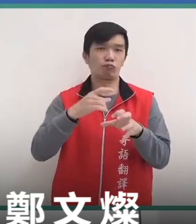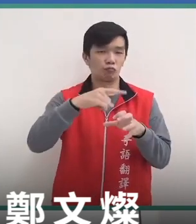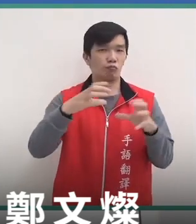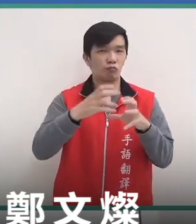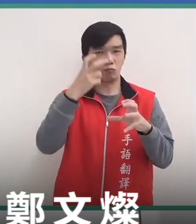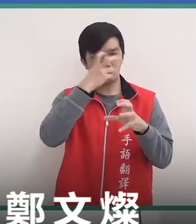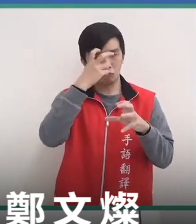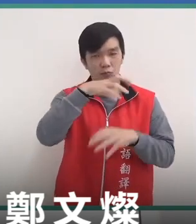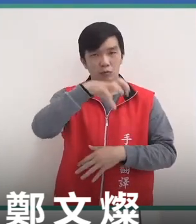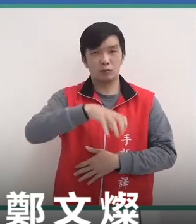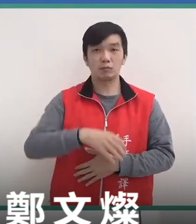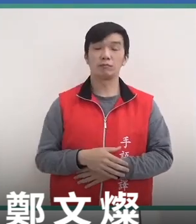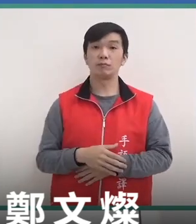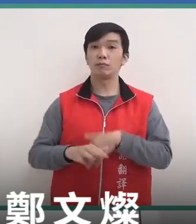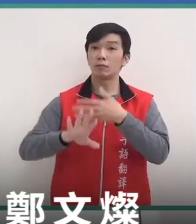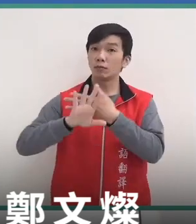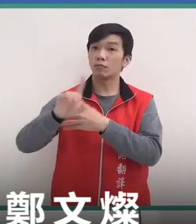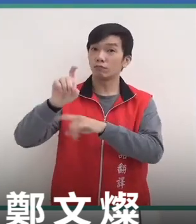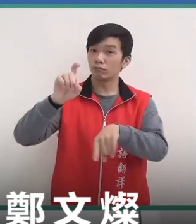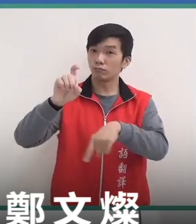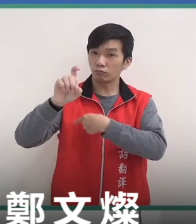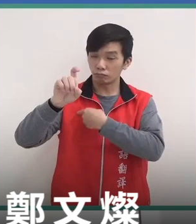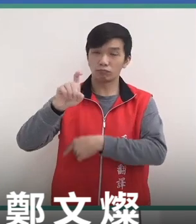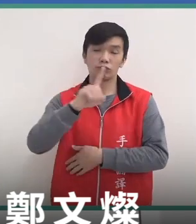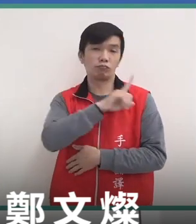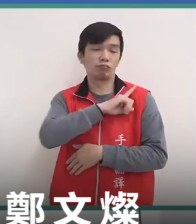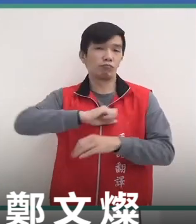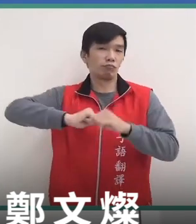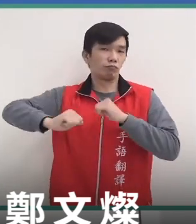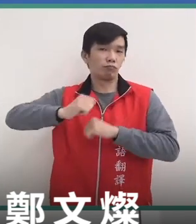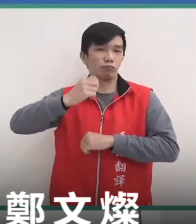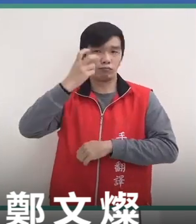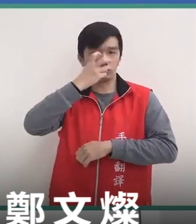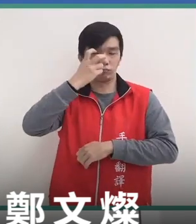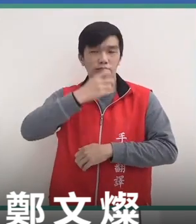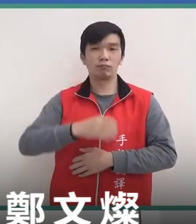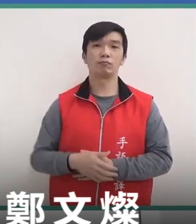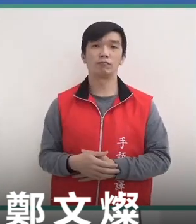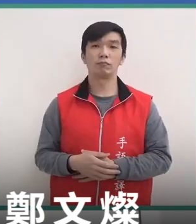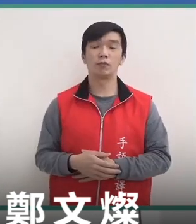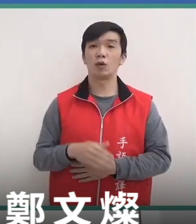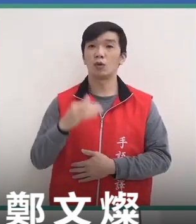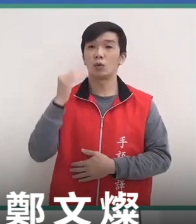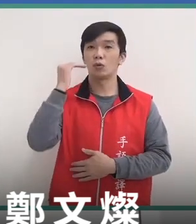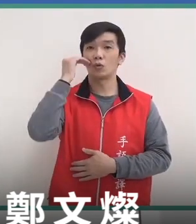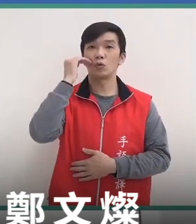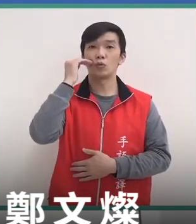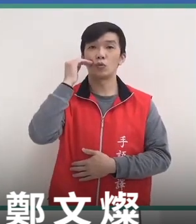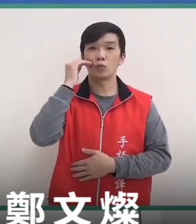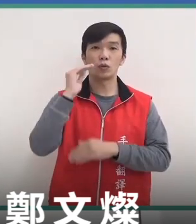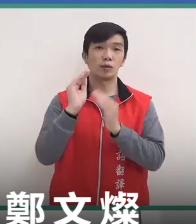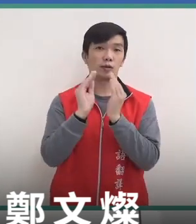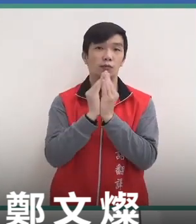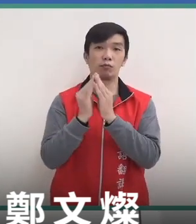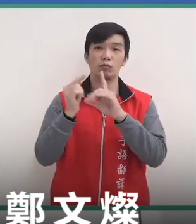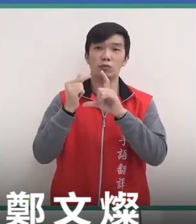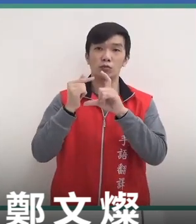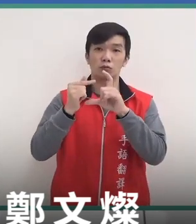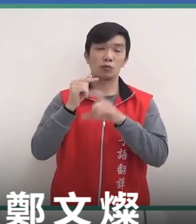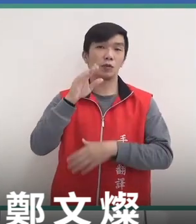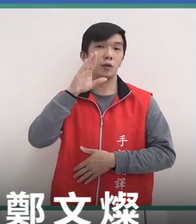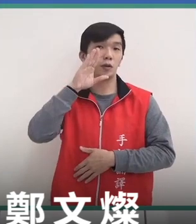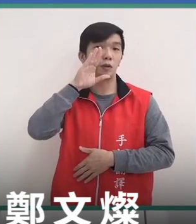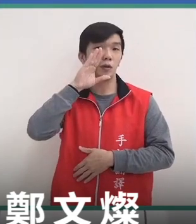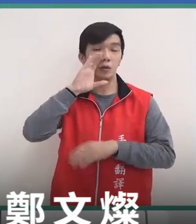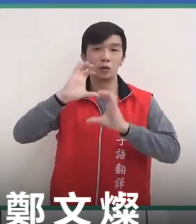管理，那这个部分如果有桃园区的瓦城泰国料理的这个足迹